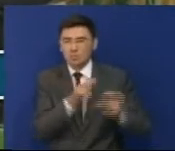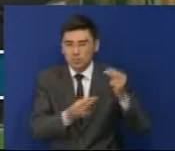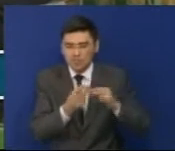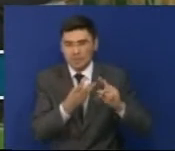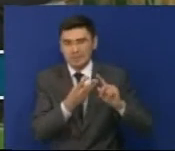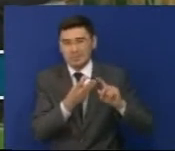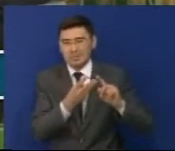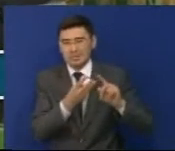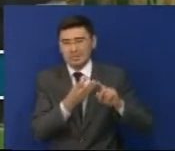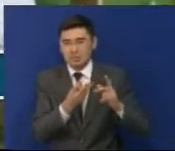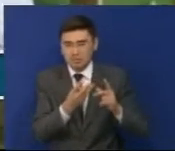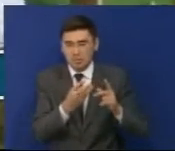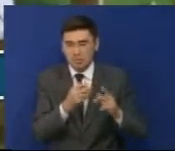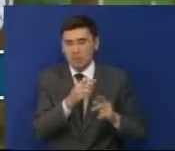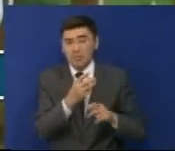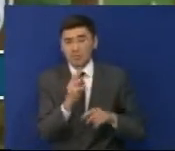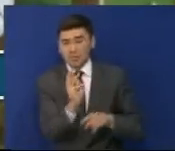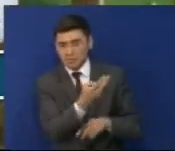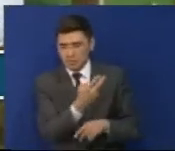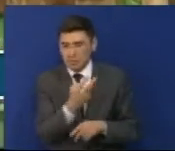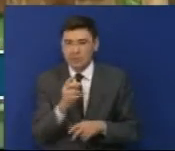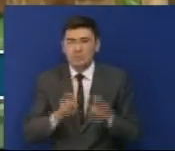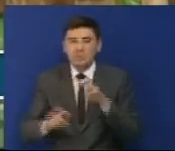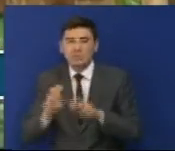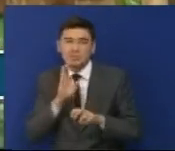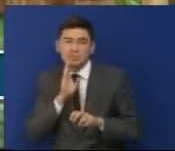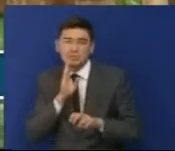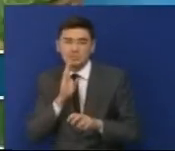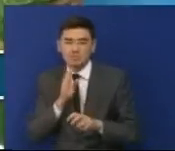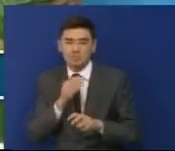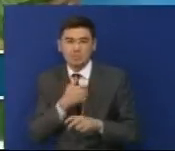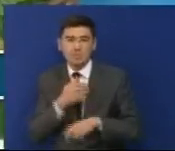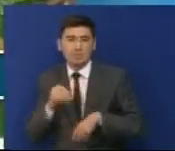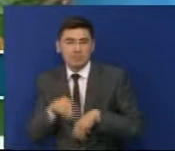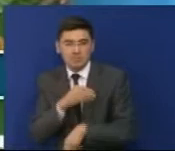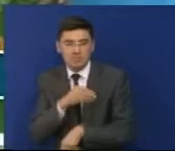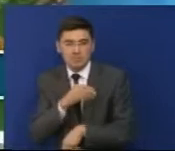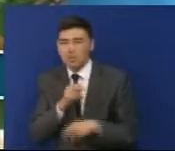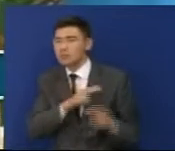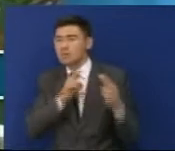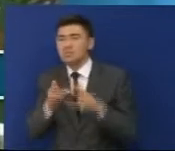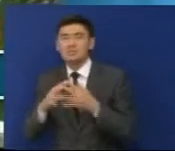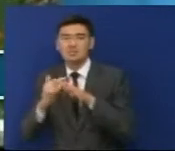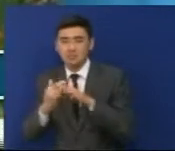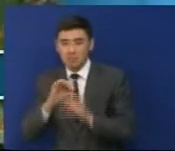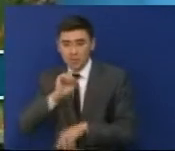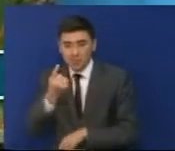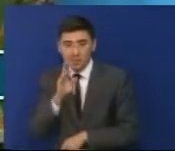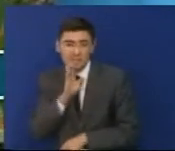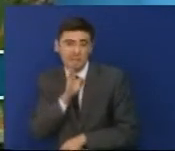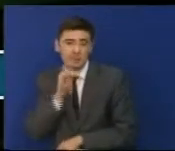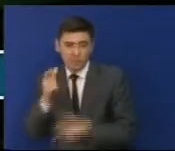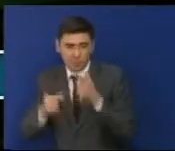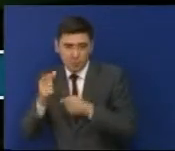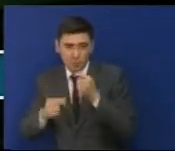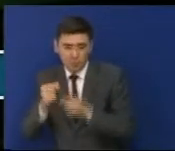Ауылға аттанған үш жігіт сауыншы болып жұмыс істейтін бір қызға ғашық болып қалады. Қойылымның қызықты сәттері дәл осыдан басталады. Атап өтерлігі,